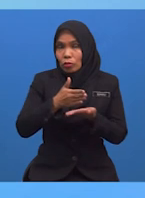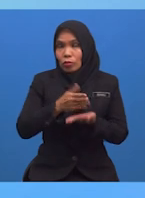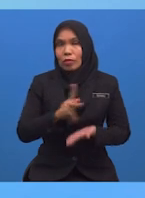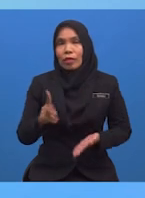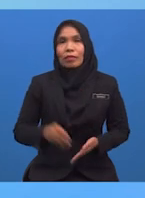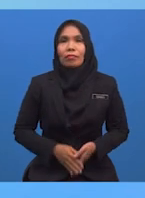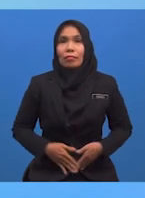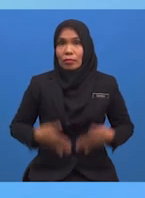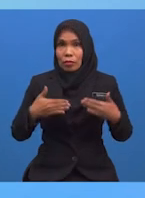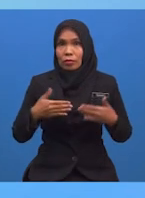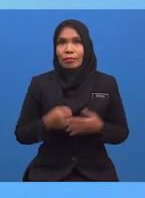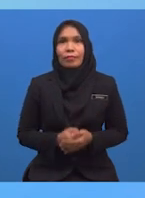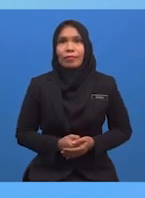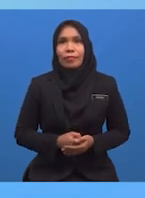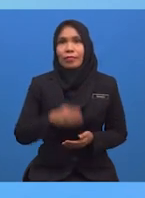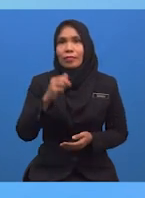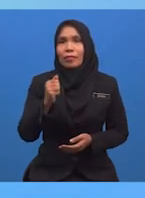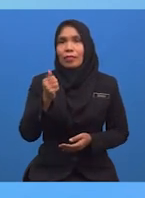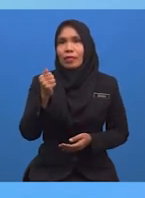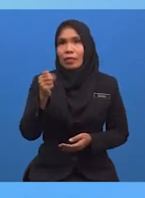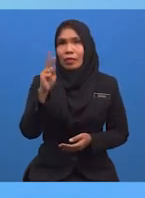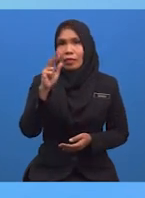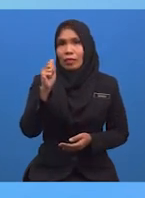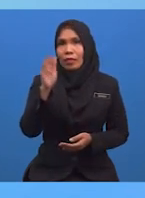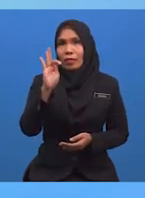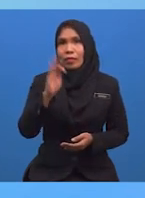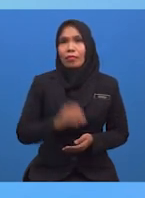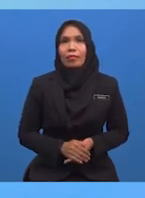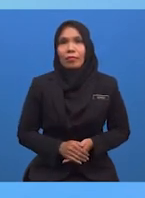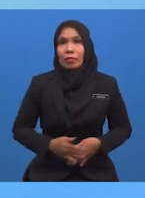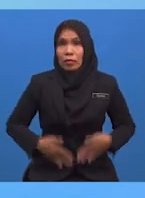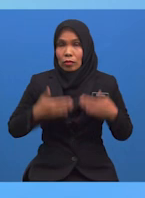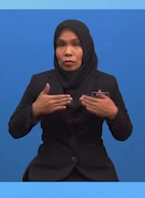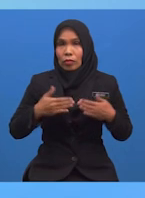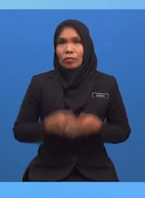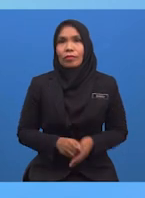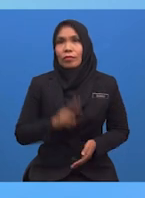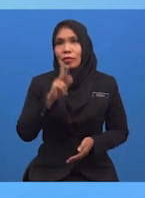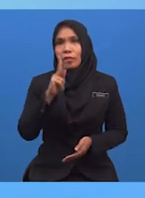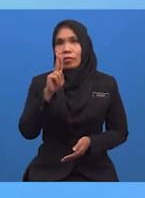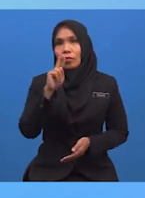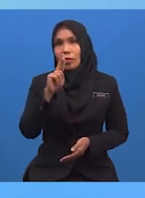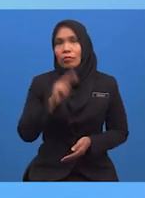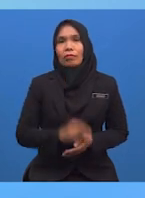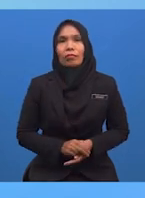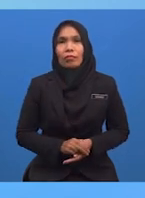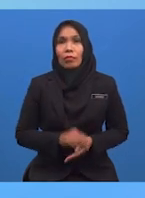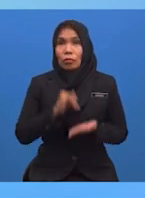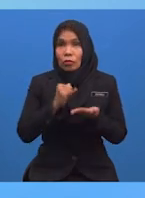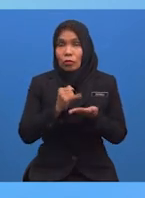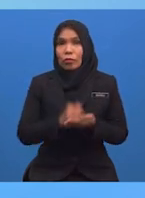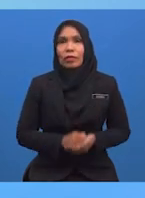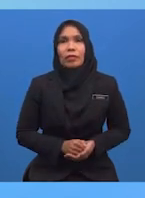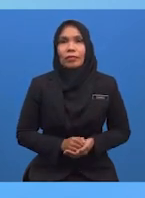Manakala taraf hidup pula mengukur jumlah barang dan perkhidmatan yang dapat digunakan oleh